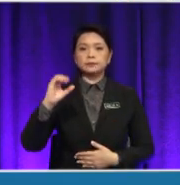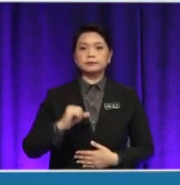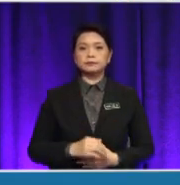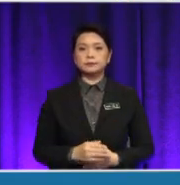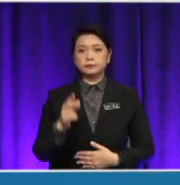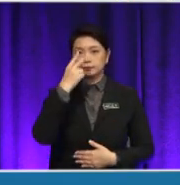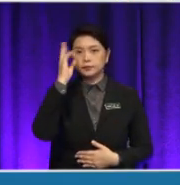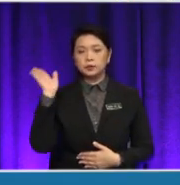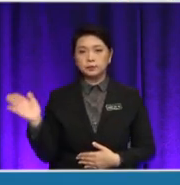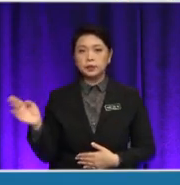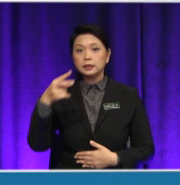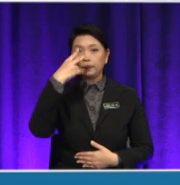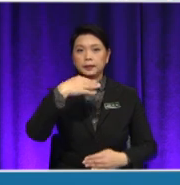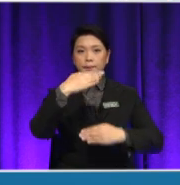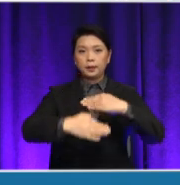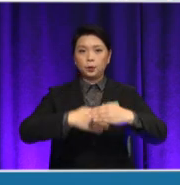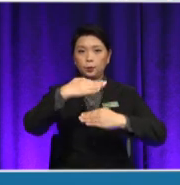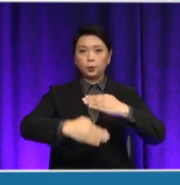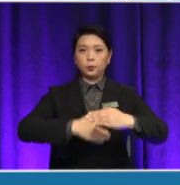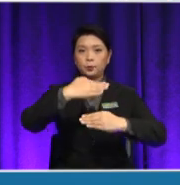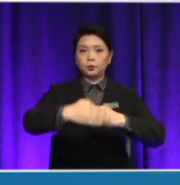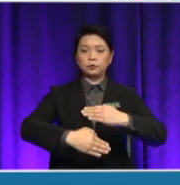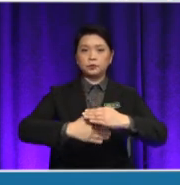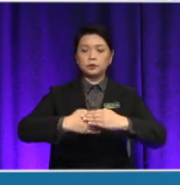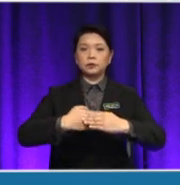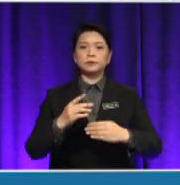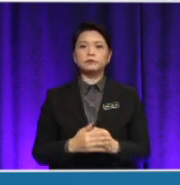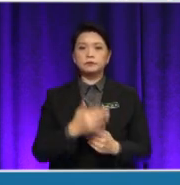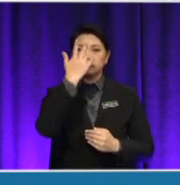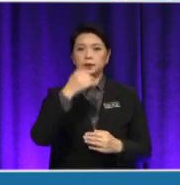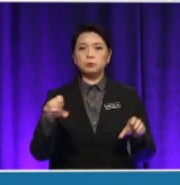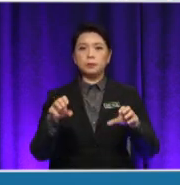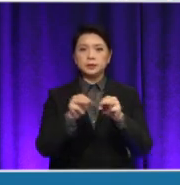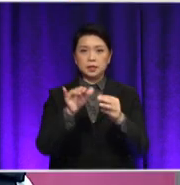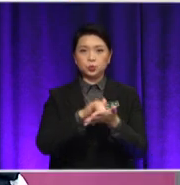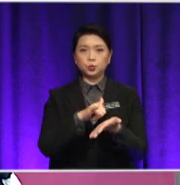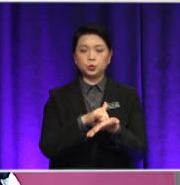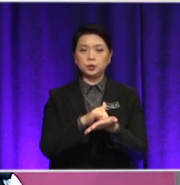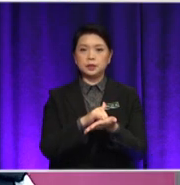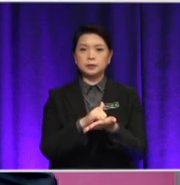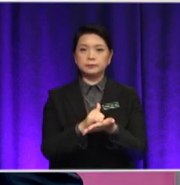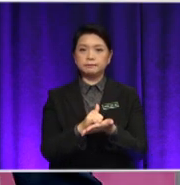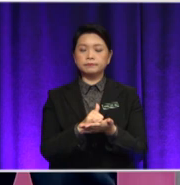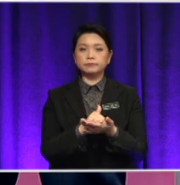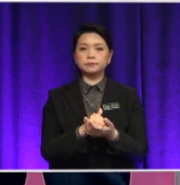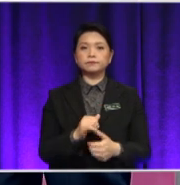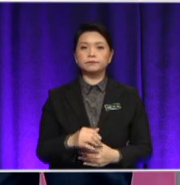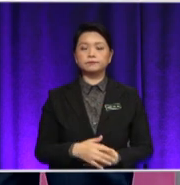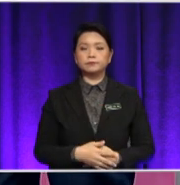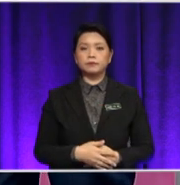sini dia balut kaki itu. Kenapa dia buat begini? Okey, mari kita lihat.